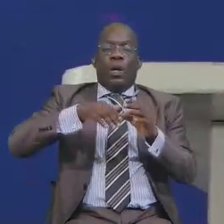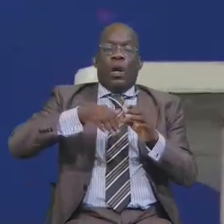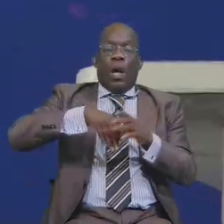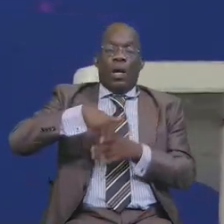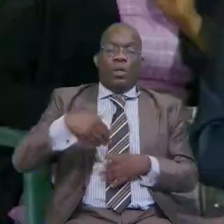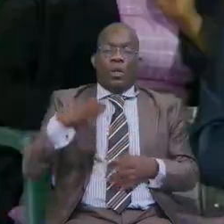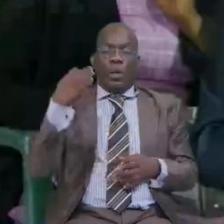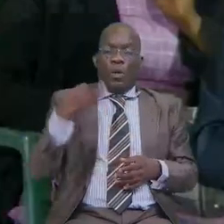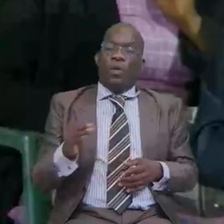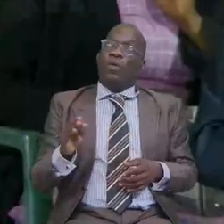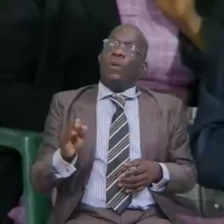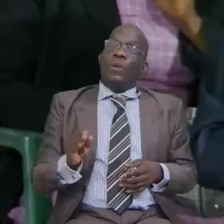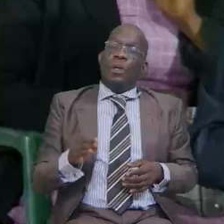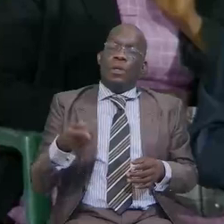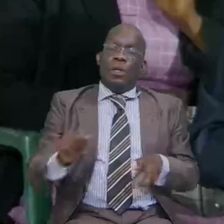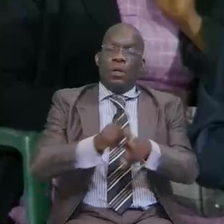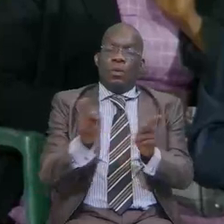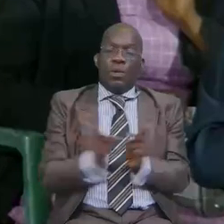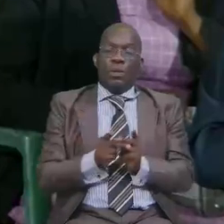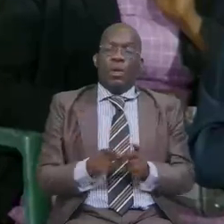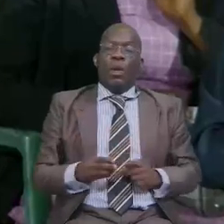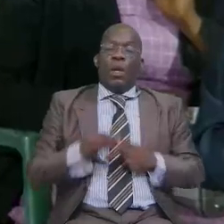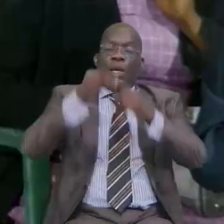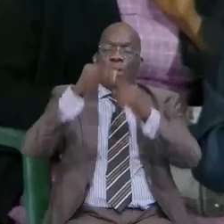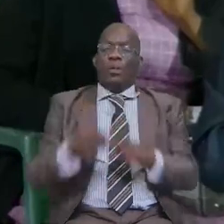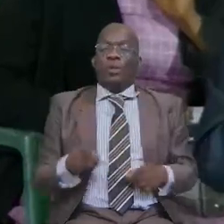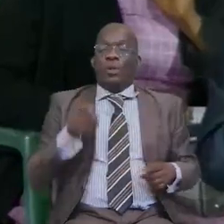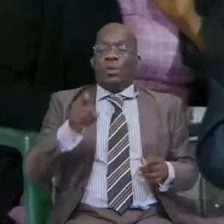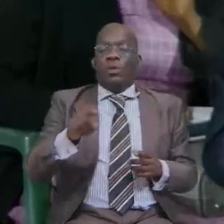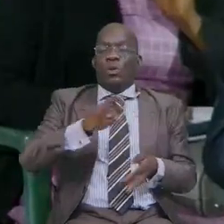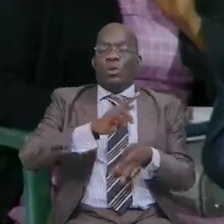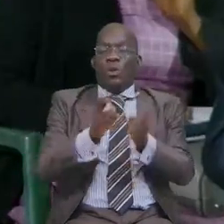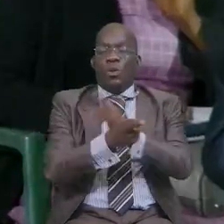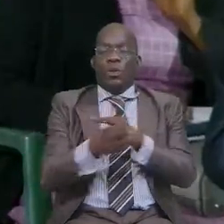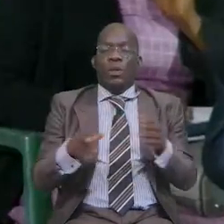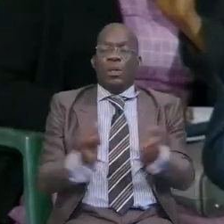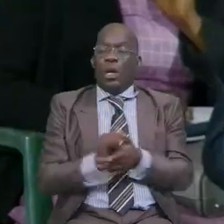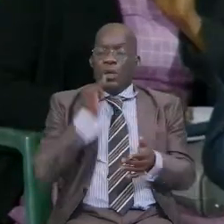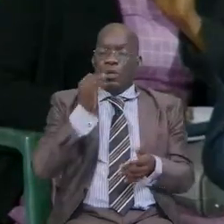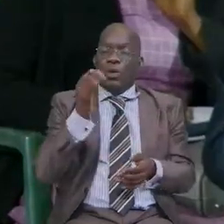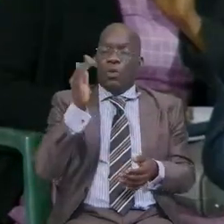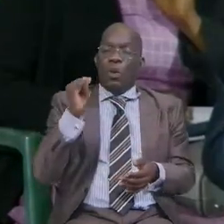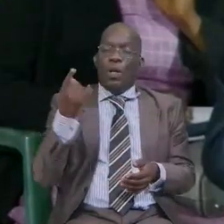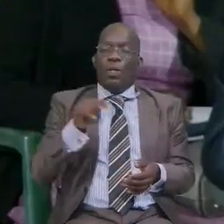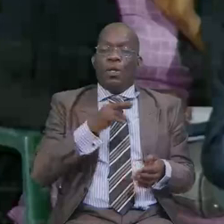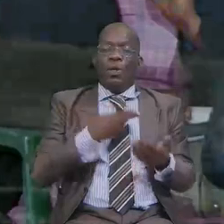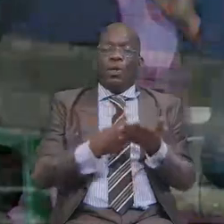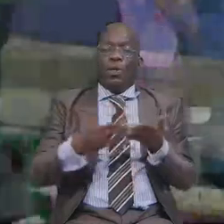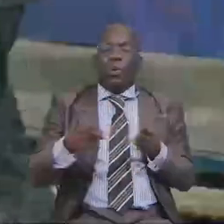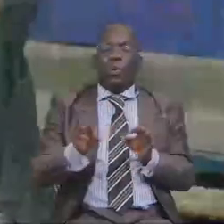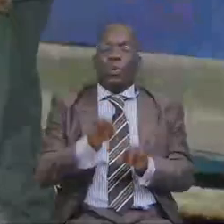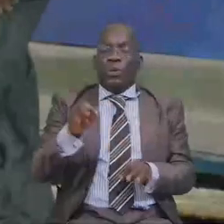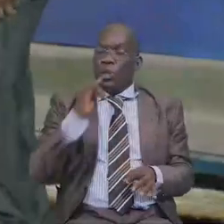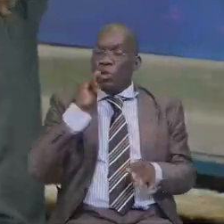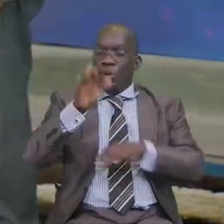à moins que tu ne te repentes. Voilà pourquoi le Saint-Esprit nous rappelle à